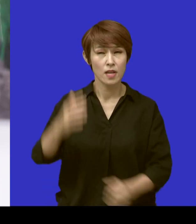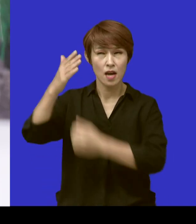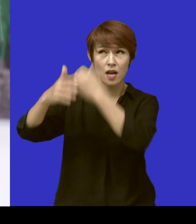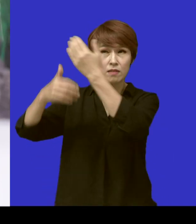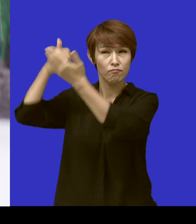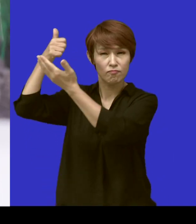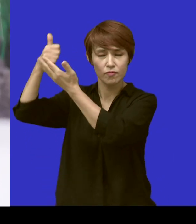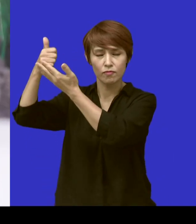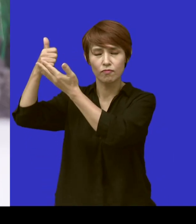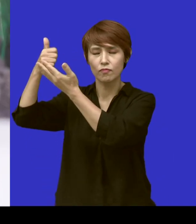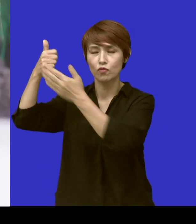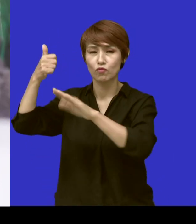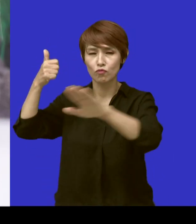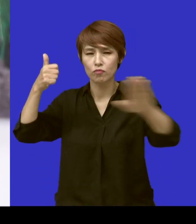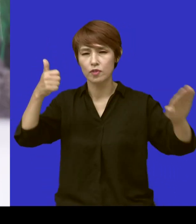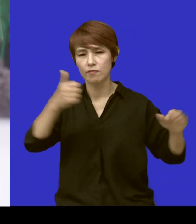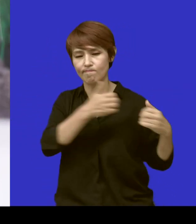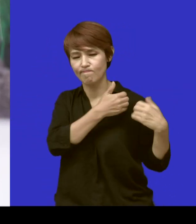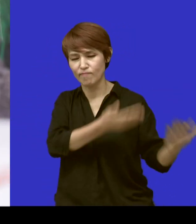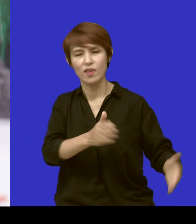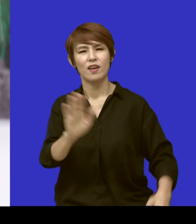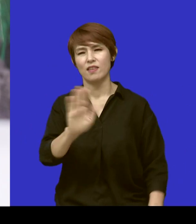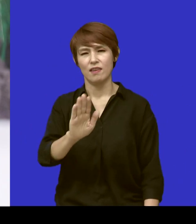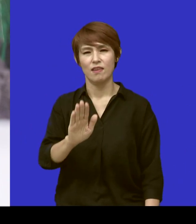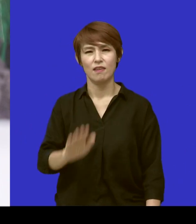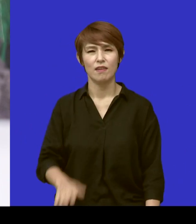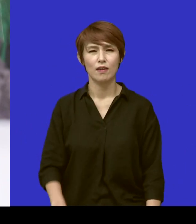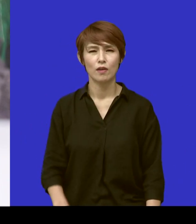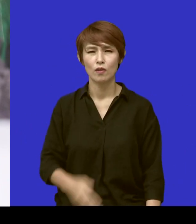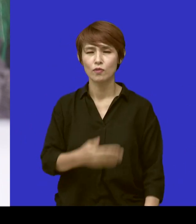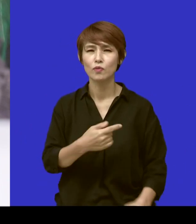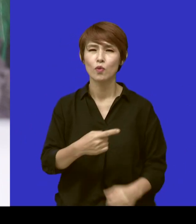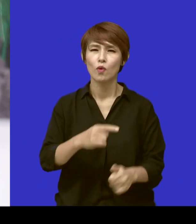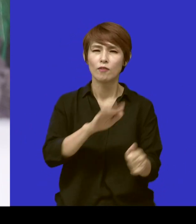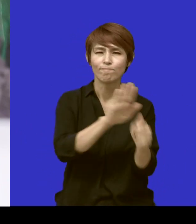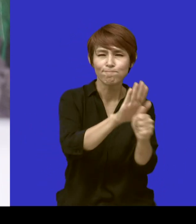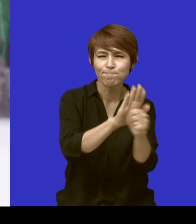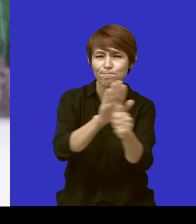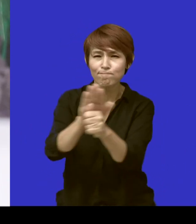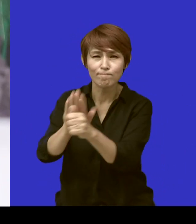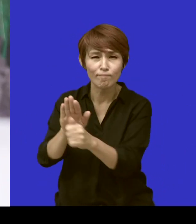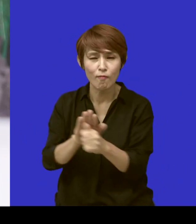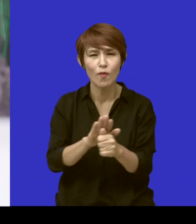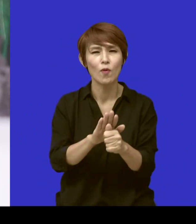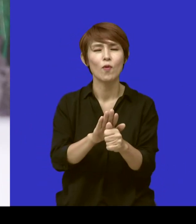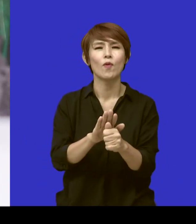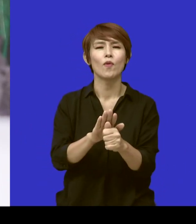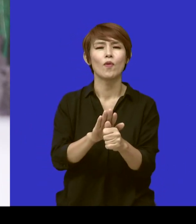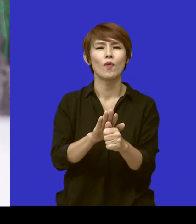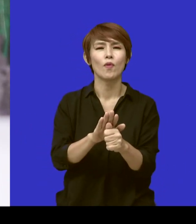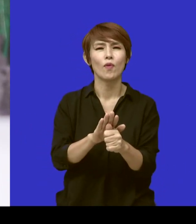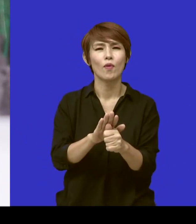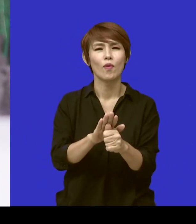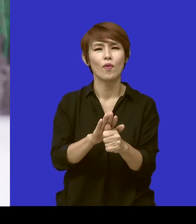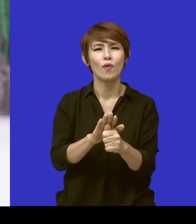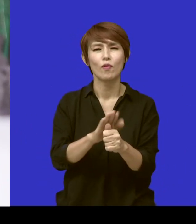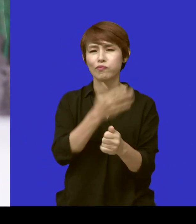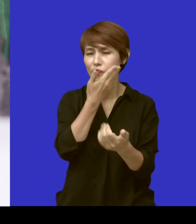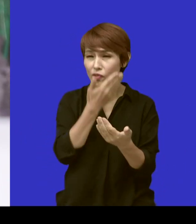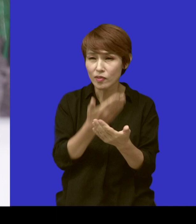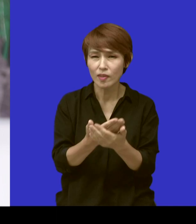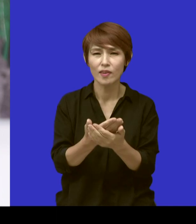우리를 혼자 두지 않으시는데 이렇게 천사 같은 분들과 함께 이렇게 나누고 이렇게